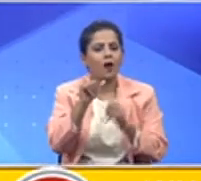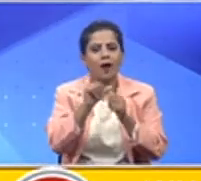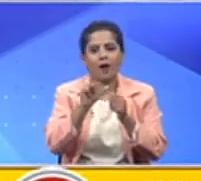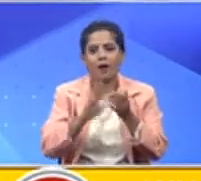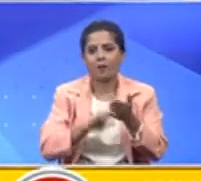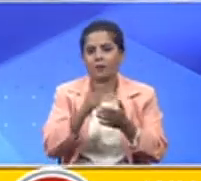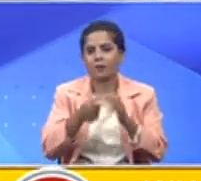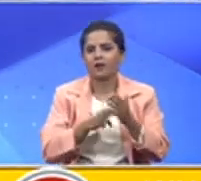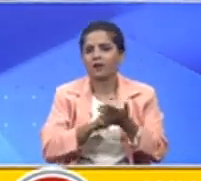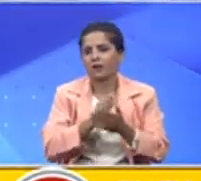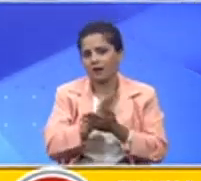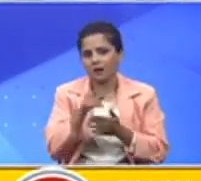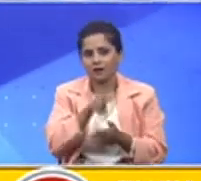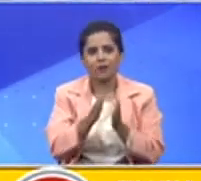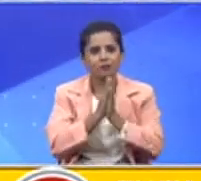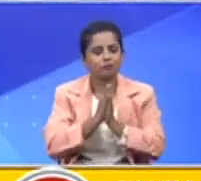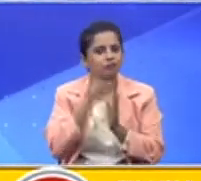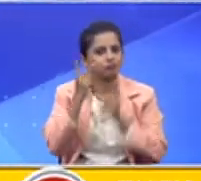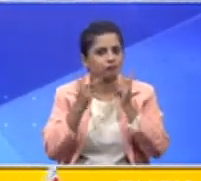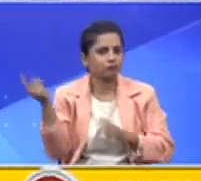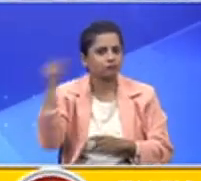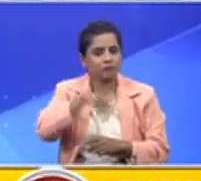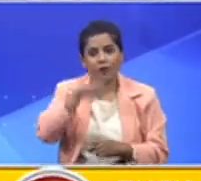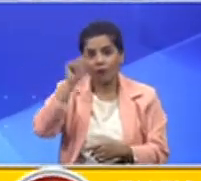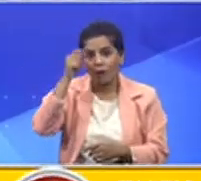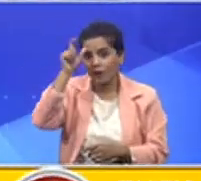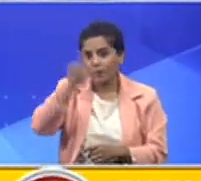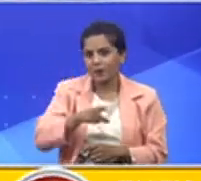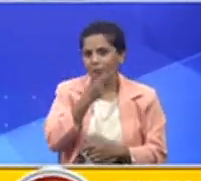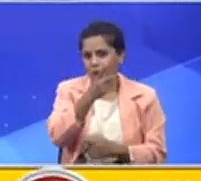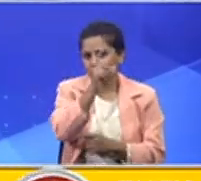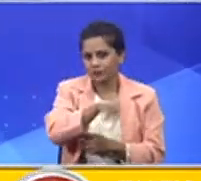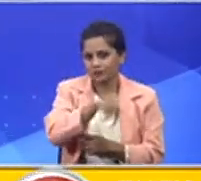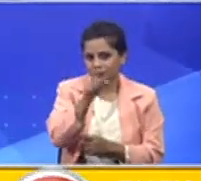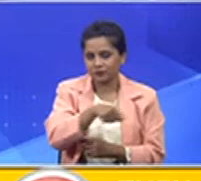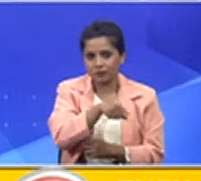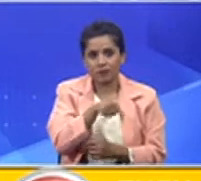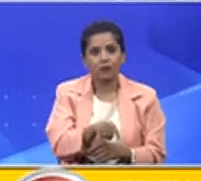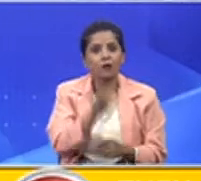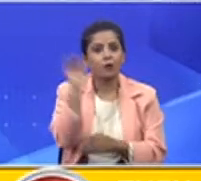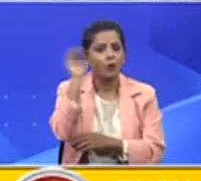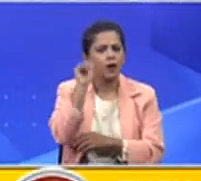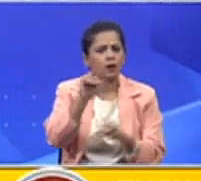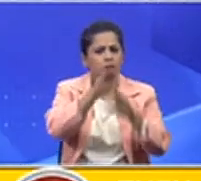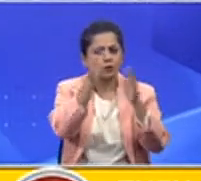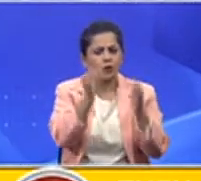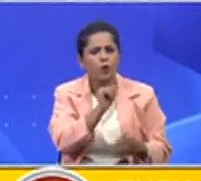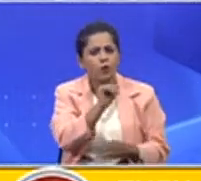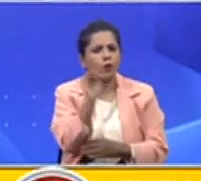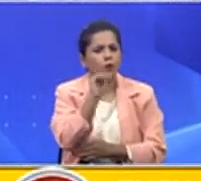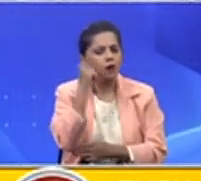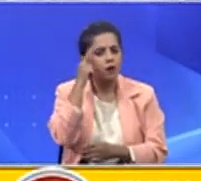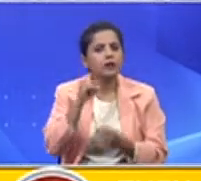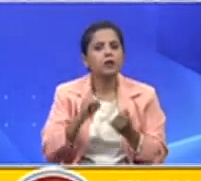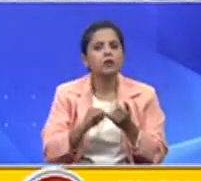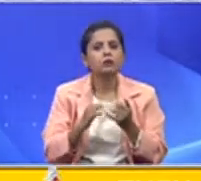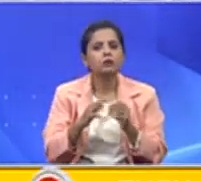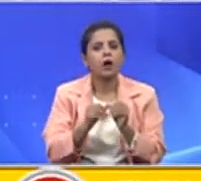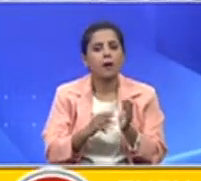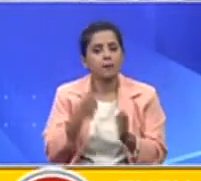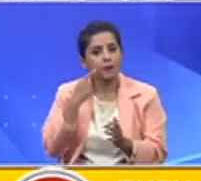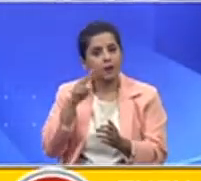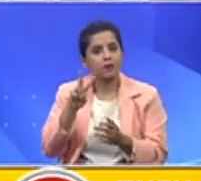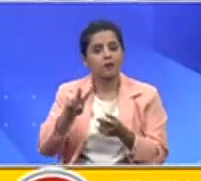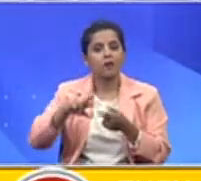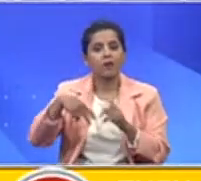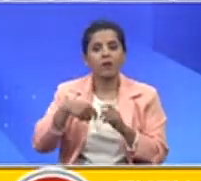आए थे इन विदेशी महमानों ने अमरनात यात्रा से जुड़े स्वामी विवेकानन